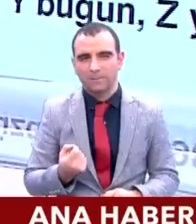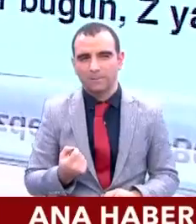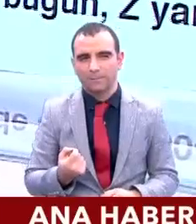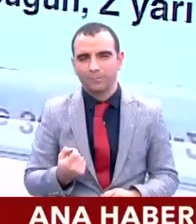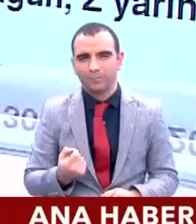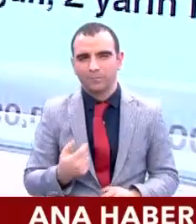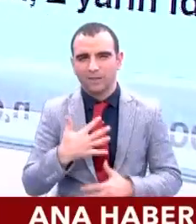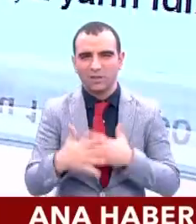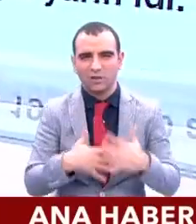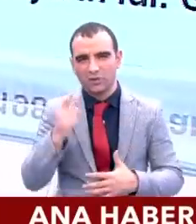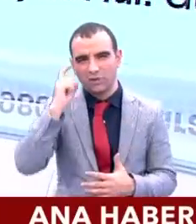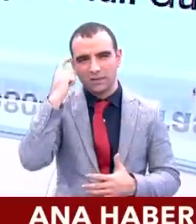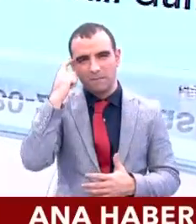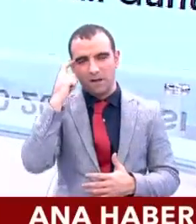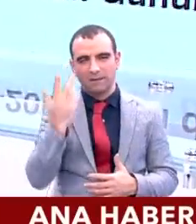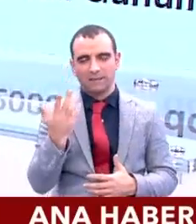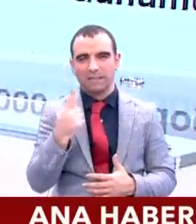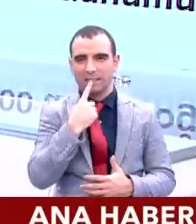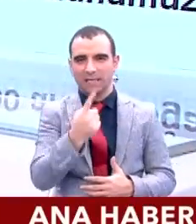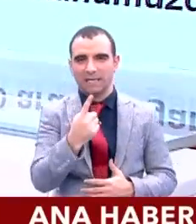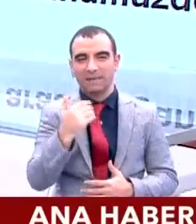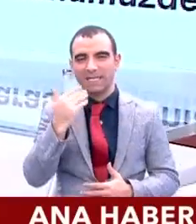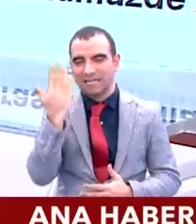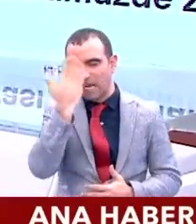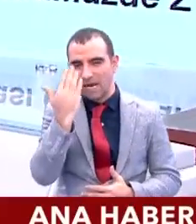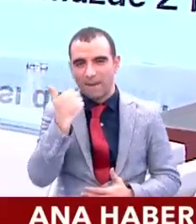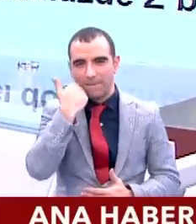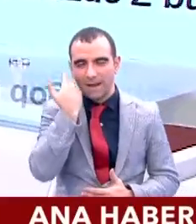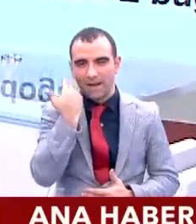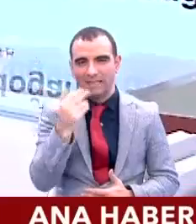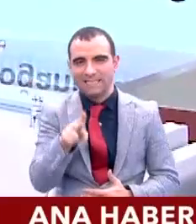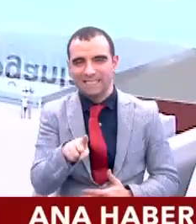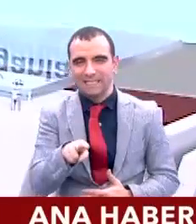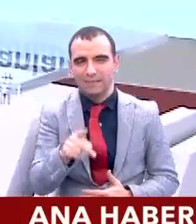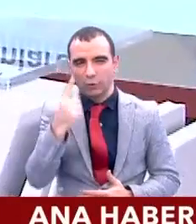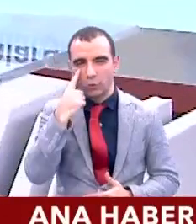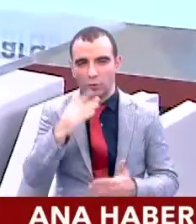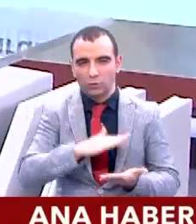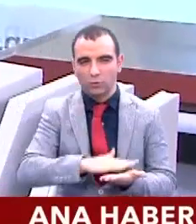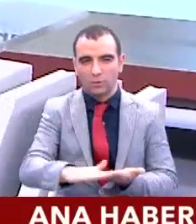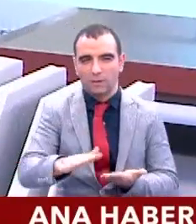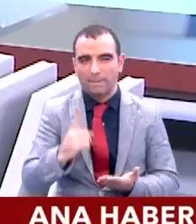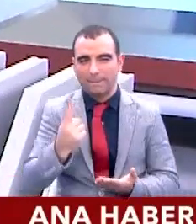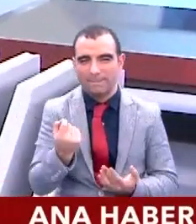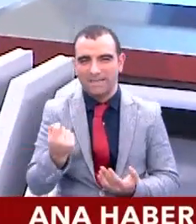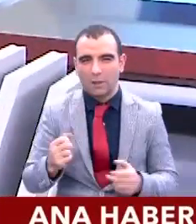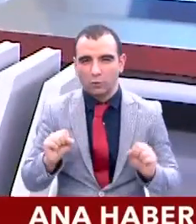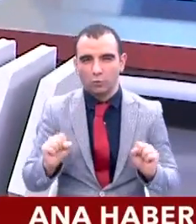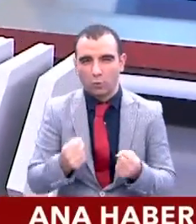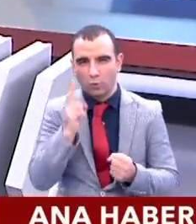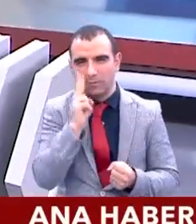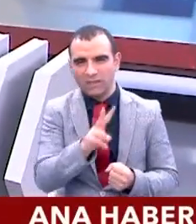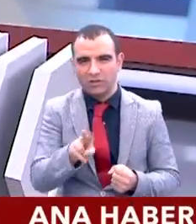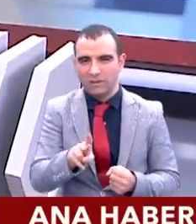kartezyen mantık öyle diyelim böyle siyahla beyaz ayrımı gibi net ayrımları gözler önüne Seren biraz soğuk bir bakış açısı gibi